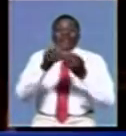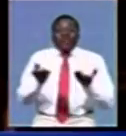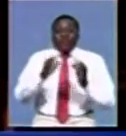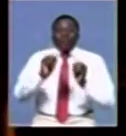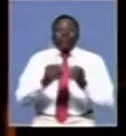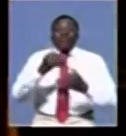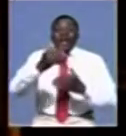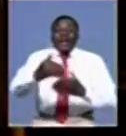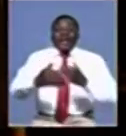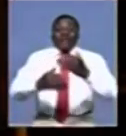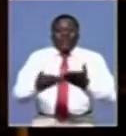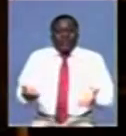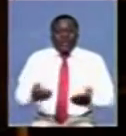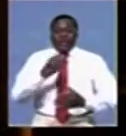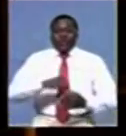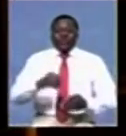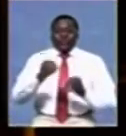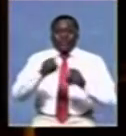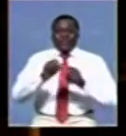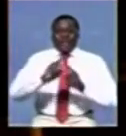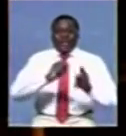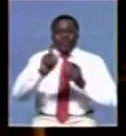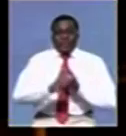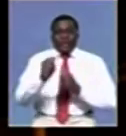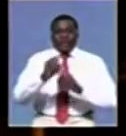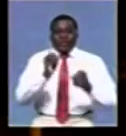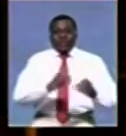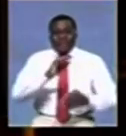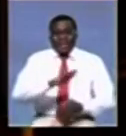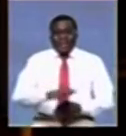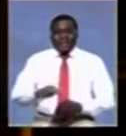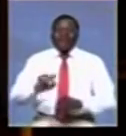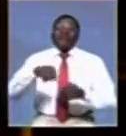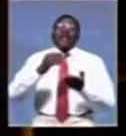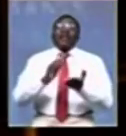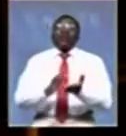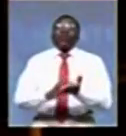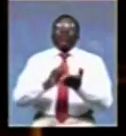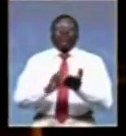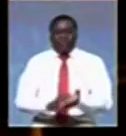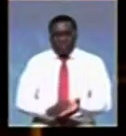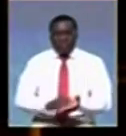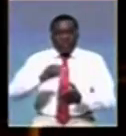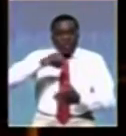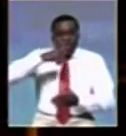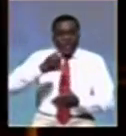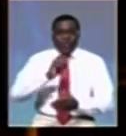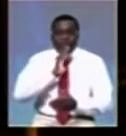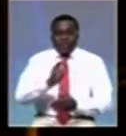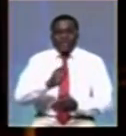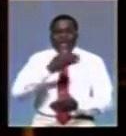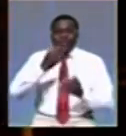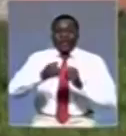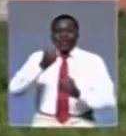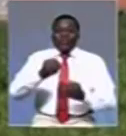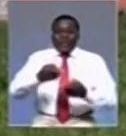peut pas évoluer. Je souhaite aussi à la population de mettre les enfants à l'école, qu'au lendemain, que ça soit de